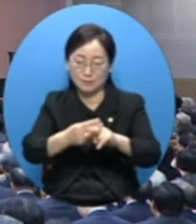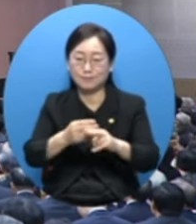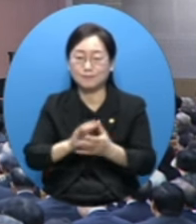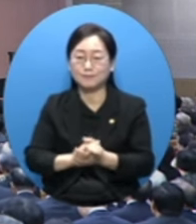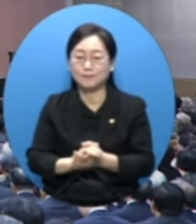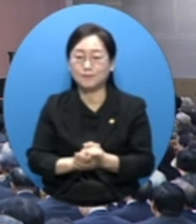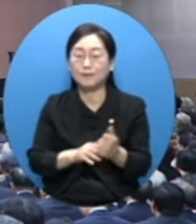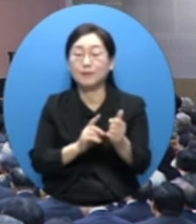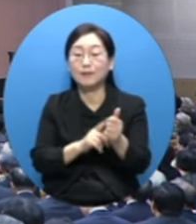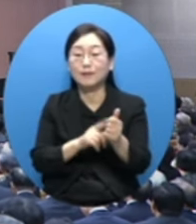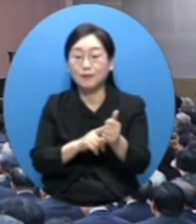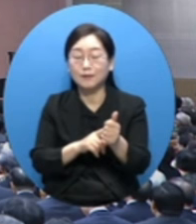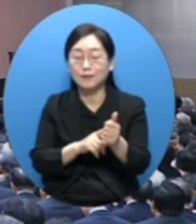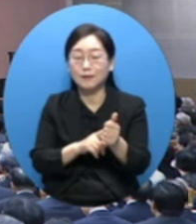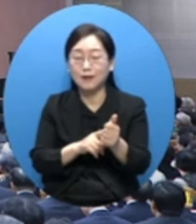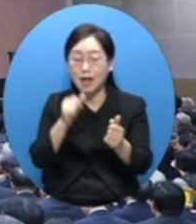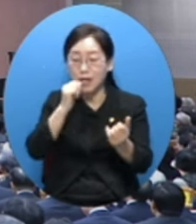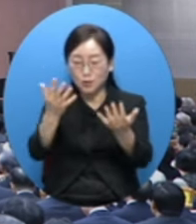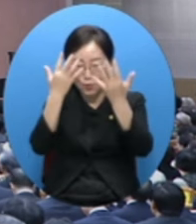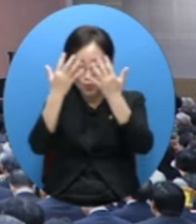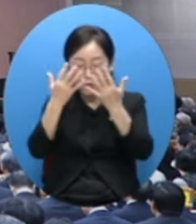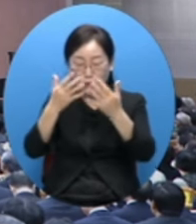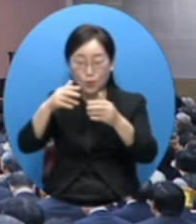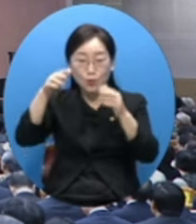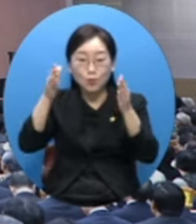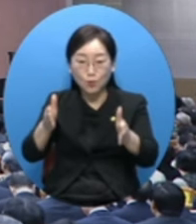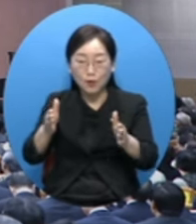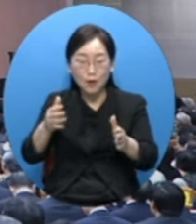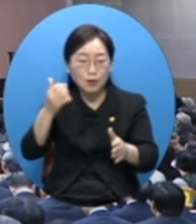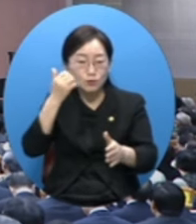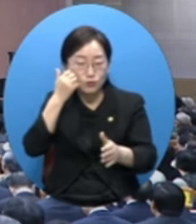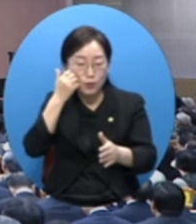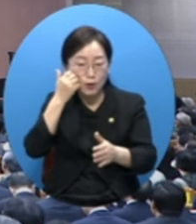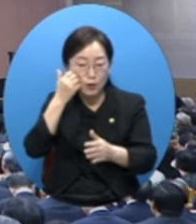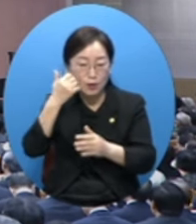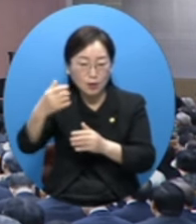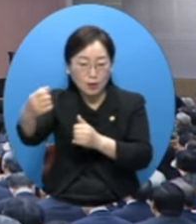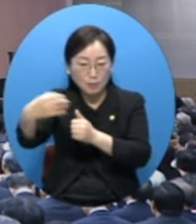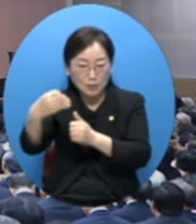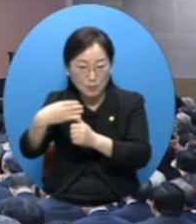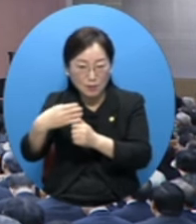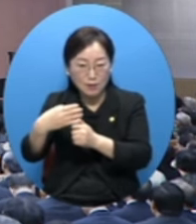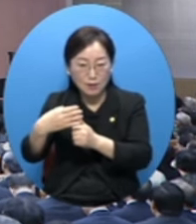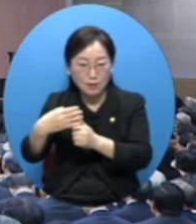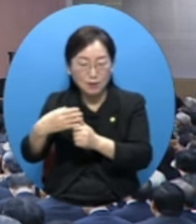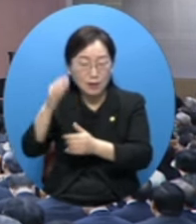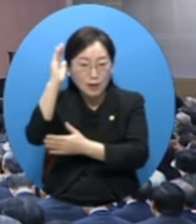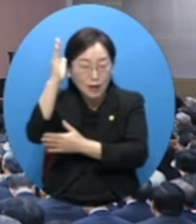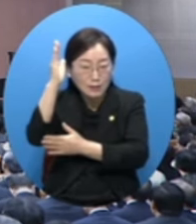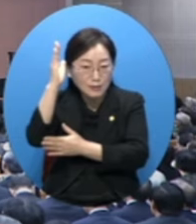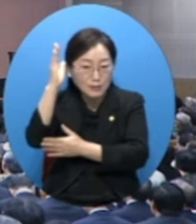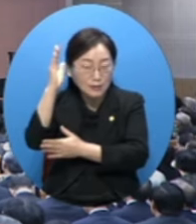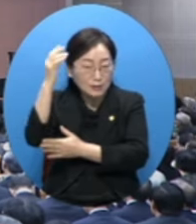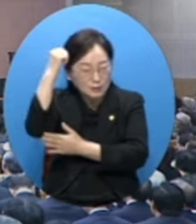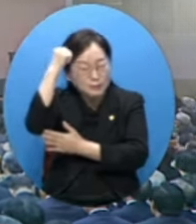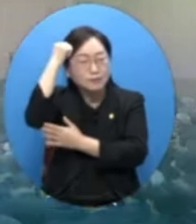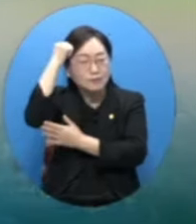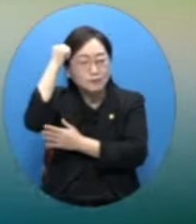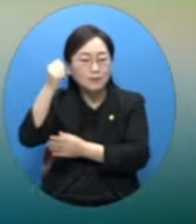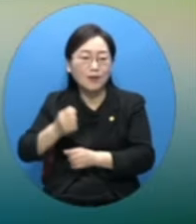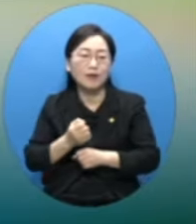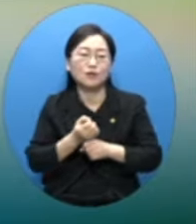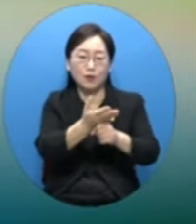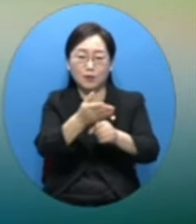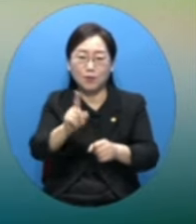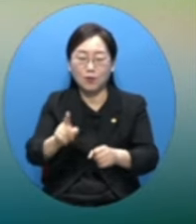그는 자기가 교도소에 있을 때 한 분이 와서 전해준 말씀을 이렇게 강의 때 다시 전해줍니다. 흑인들은